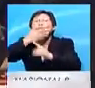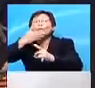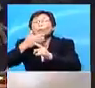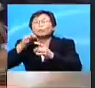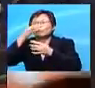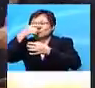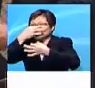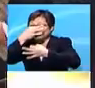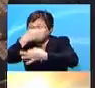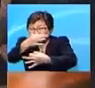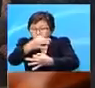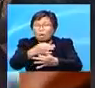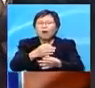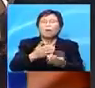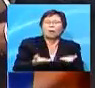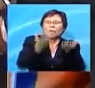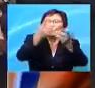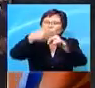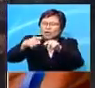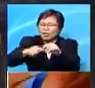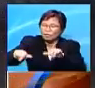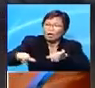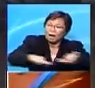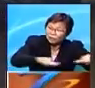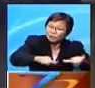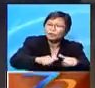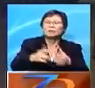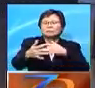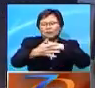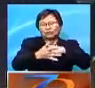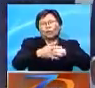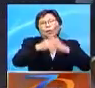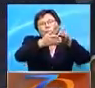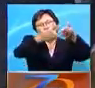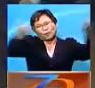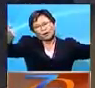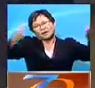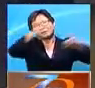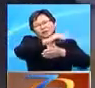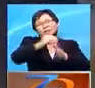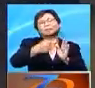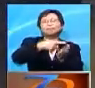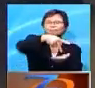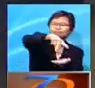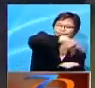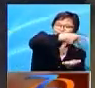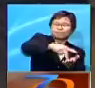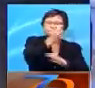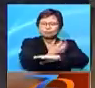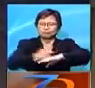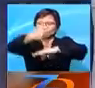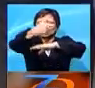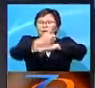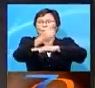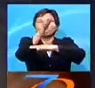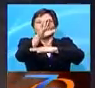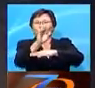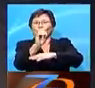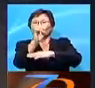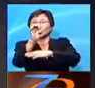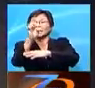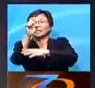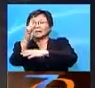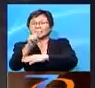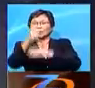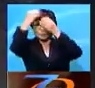menawarkan pelbagai aktiviti termasuk teknologi media dan seni persembahan rancangan penubuhan boet diumum